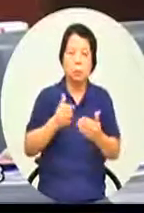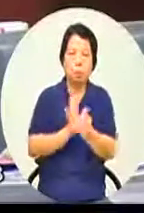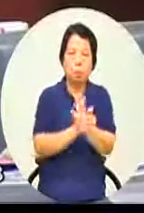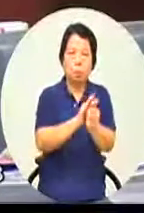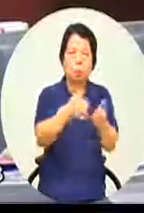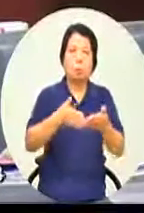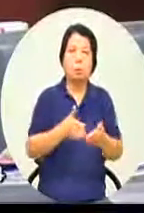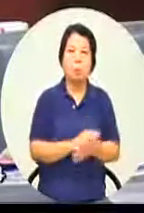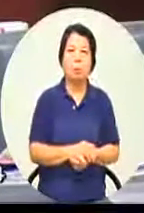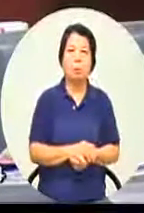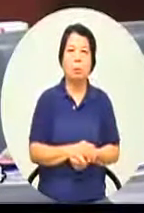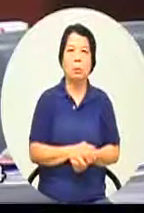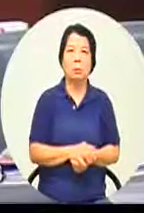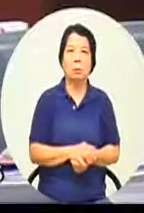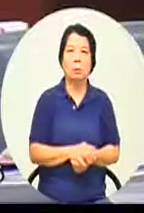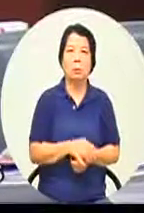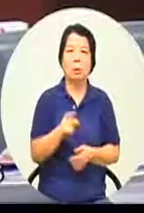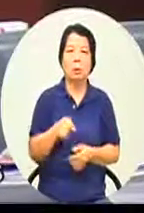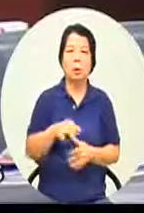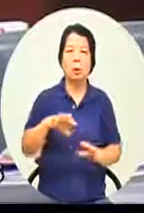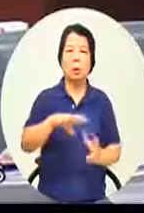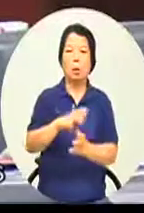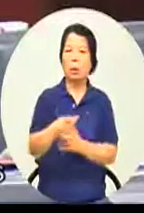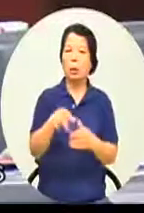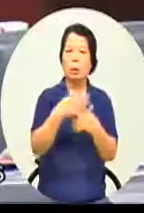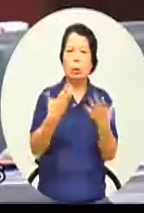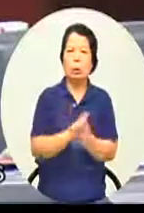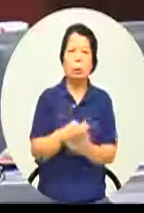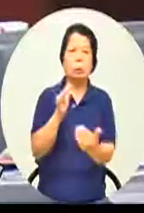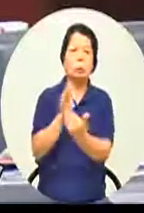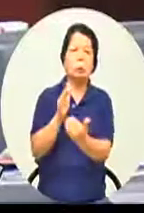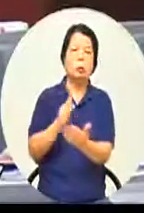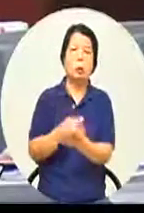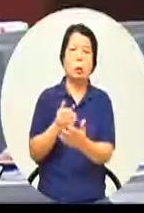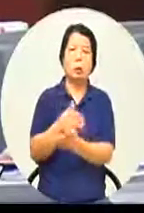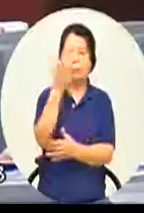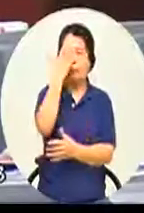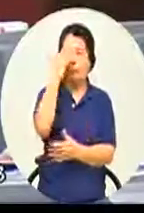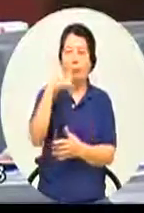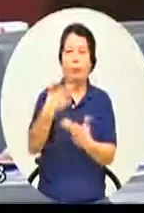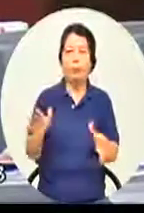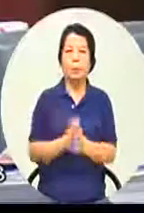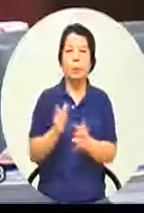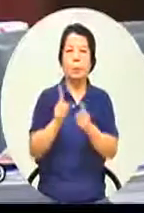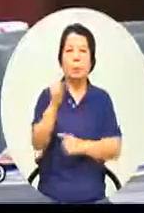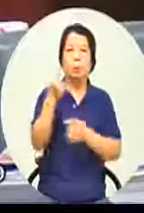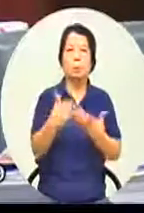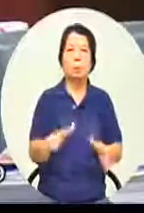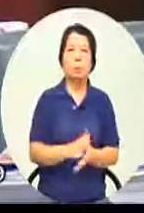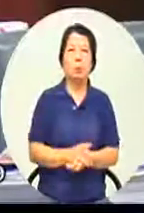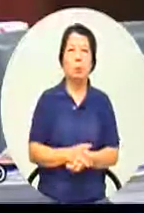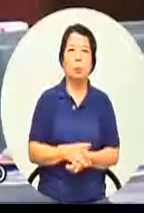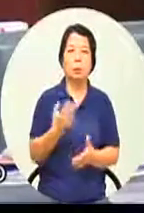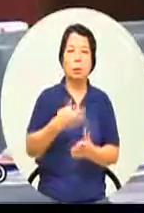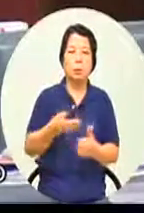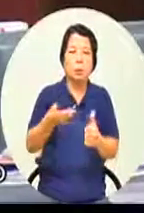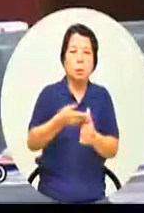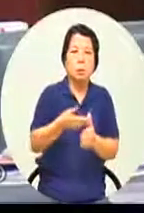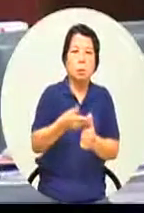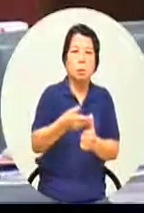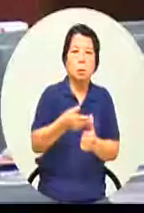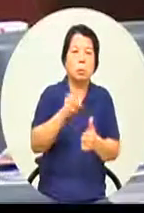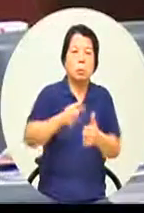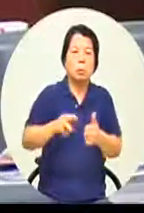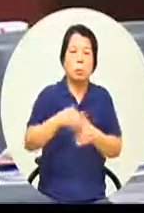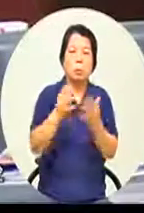是我觉得事实上它有很大的自爱难写的地方，因为它这个落差太大了。第二个，我们还要培训一些